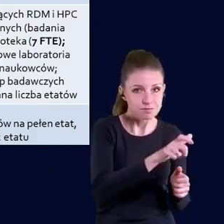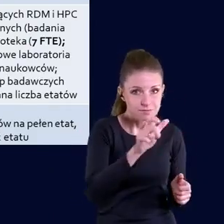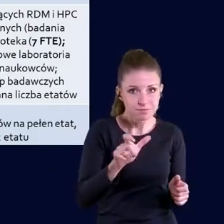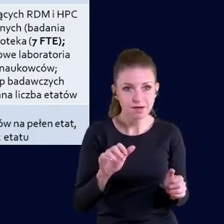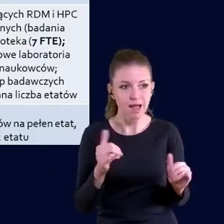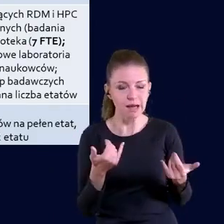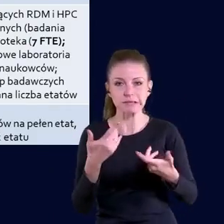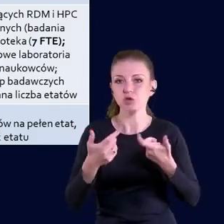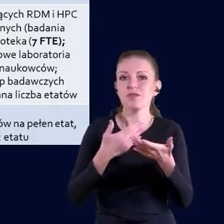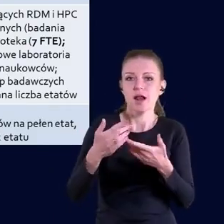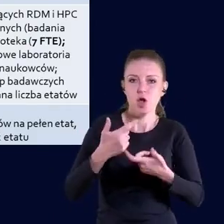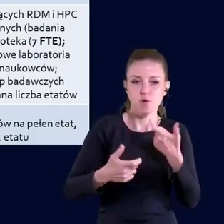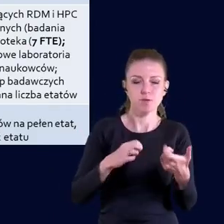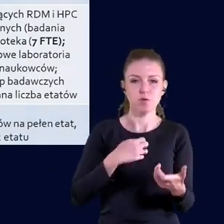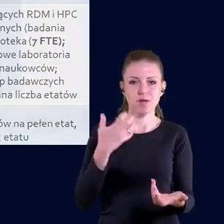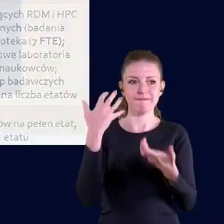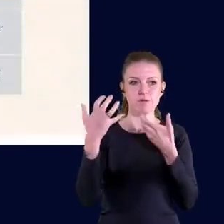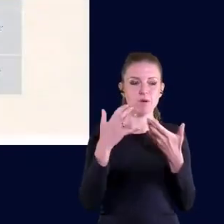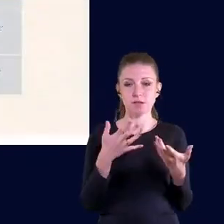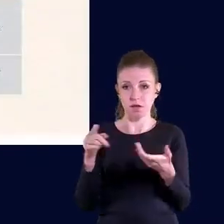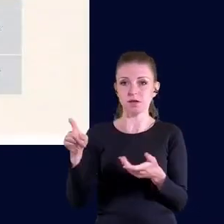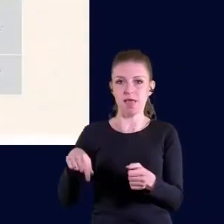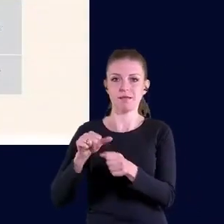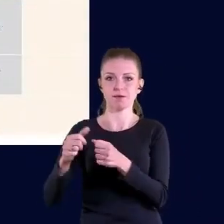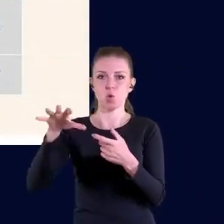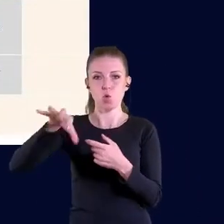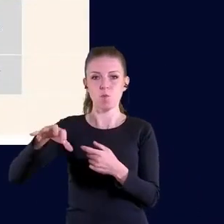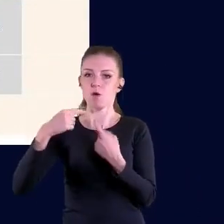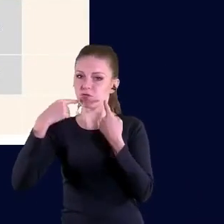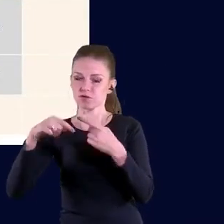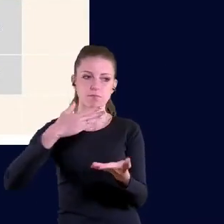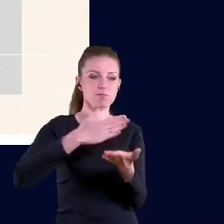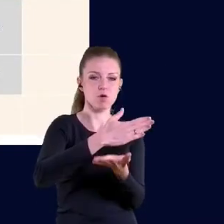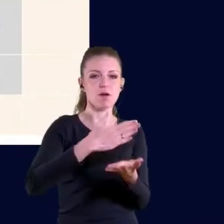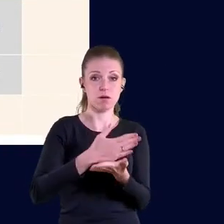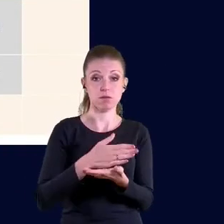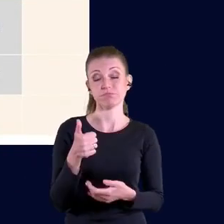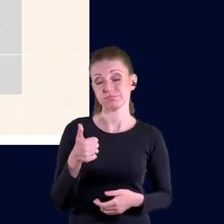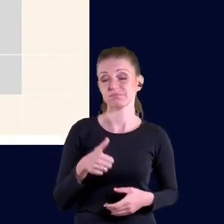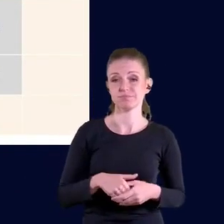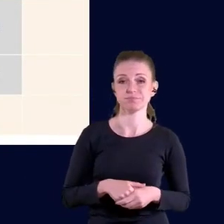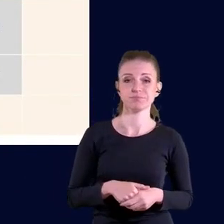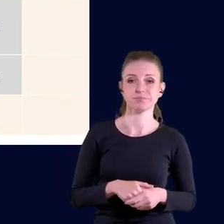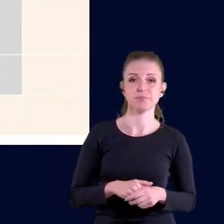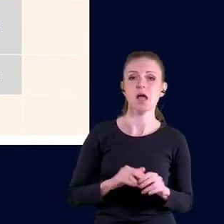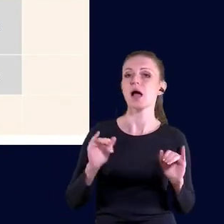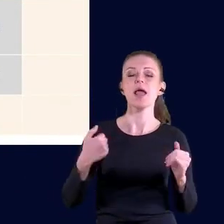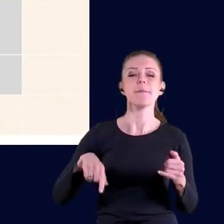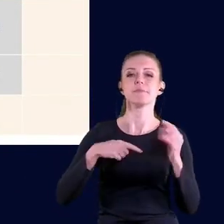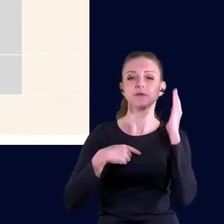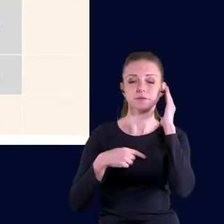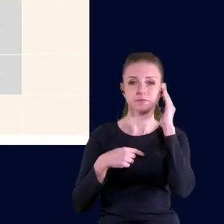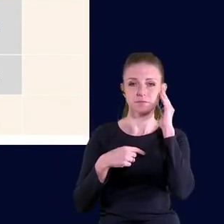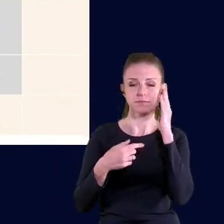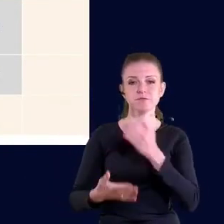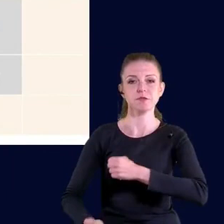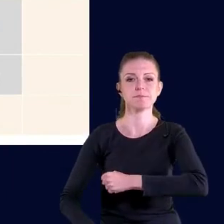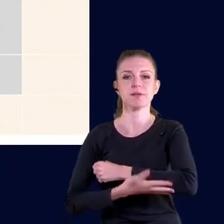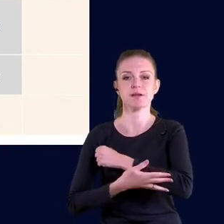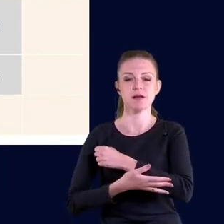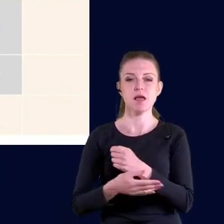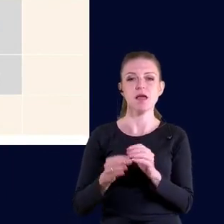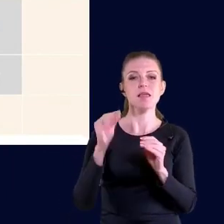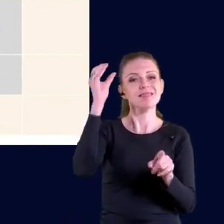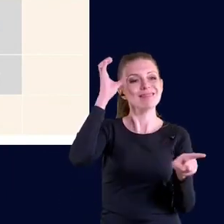z następny slajd poproszę zdjęcie jak Wspieramy naukowców w zakresie